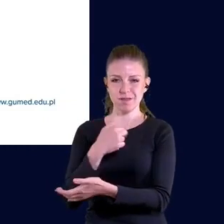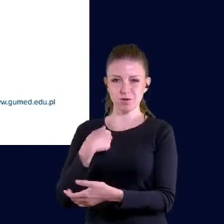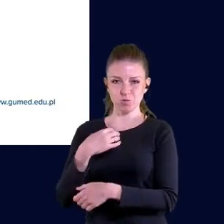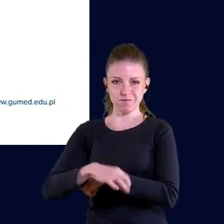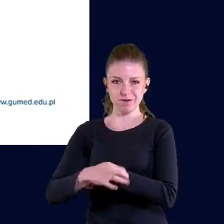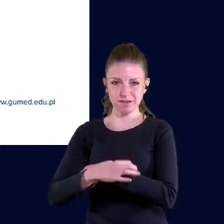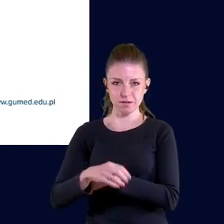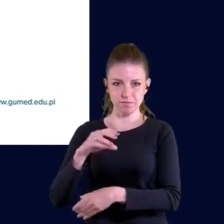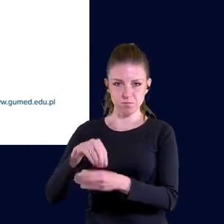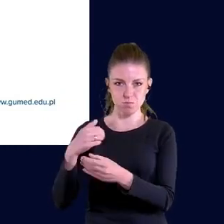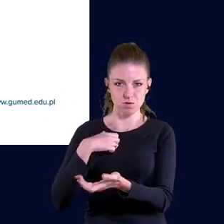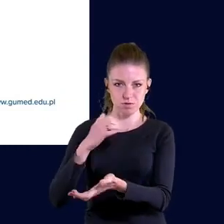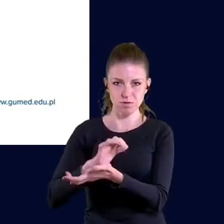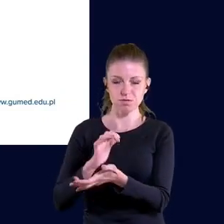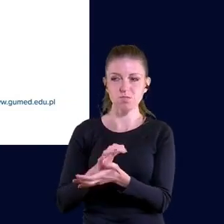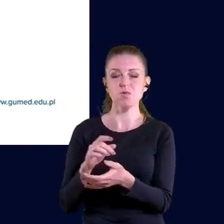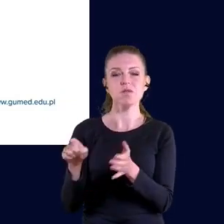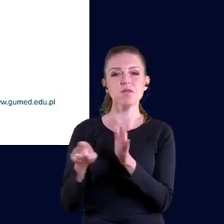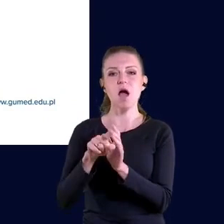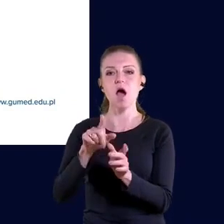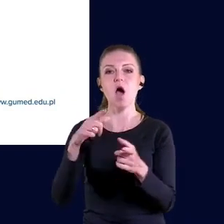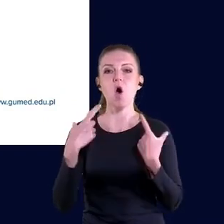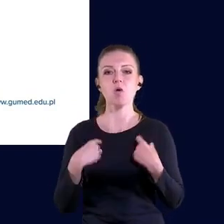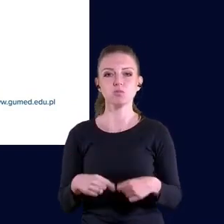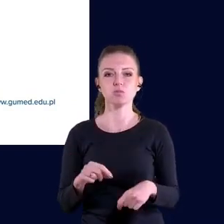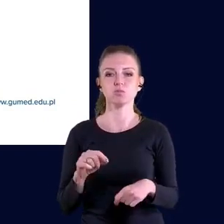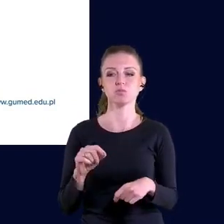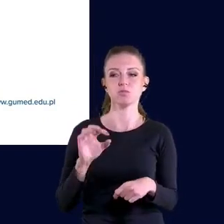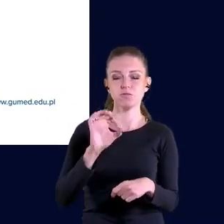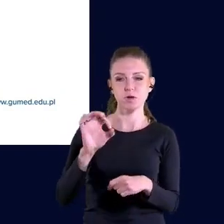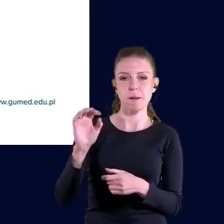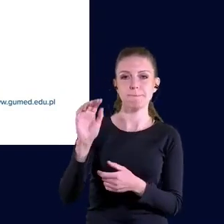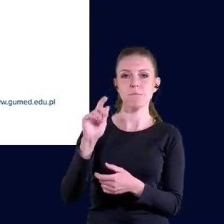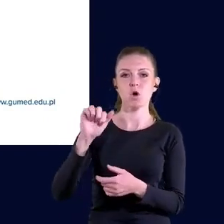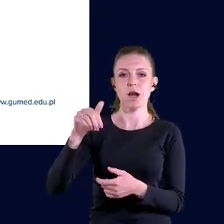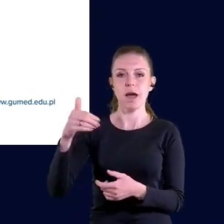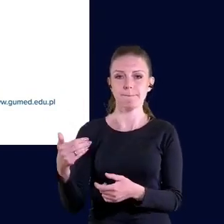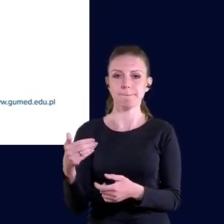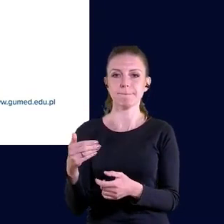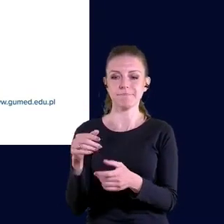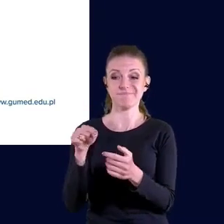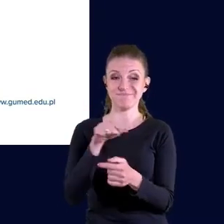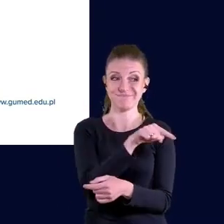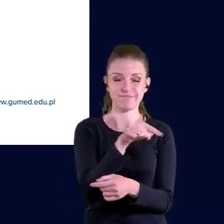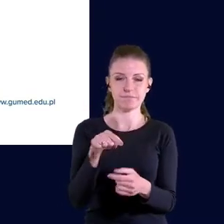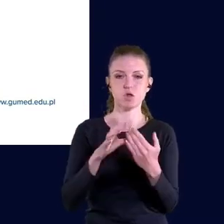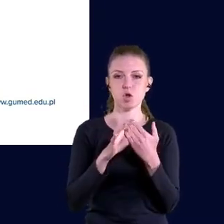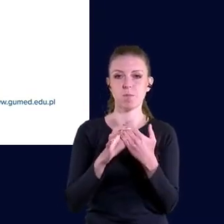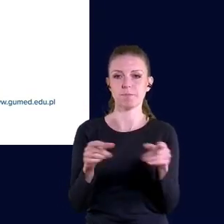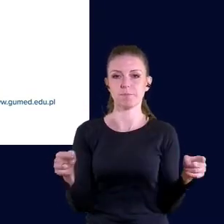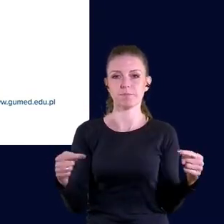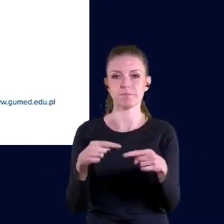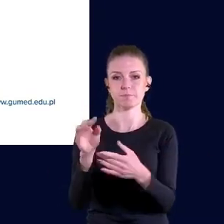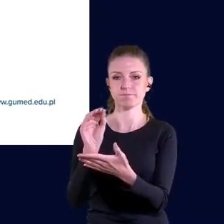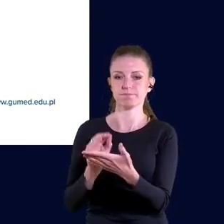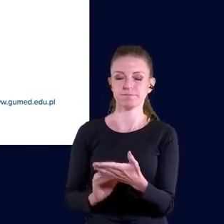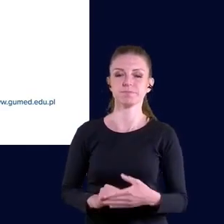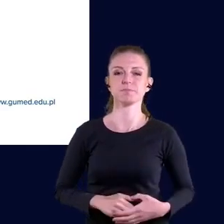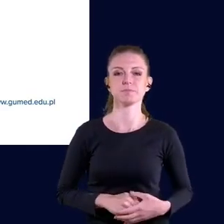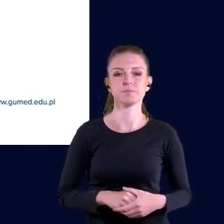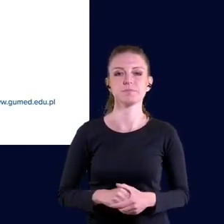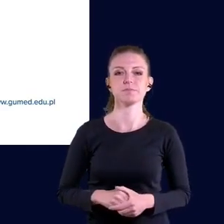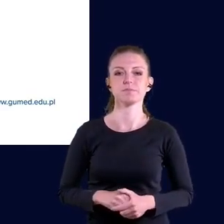poświęconych osobom opisywanym w biodrach znanego tomu jeżeli kilku monografii albo w pliku